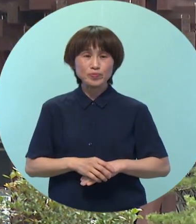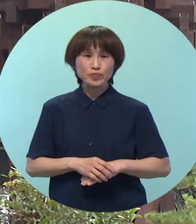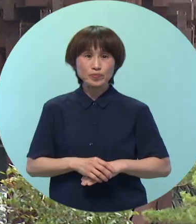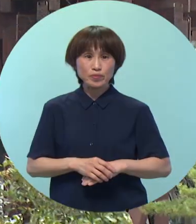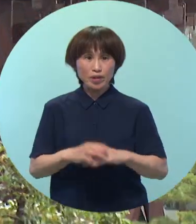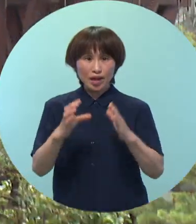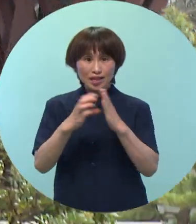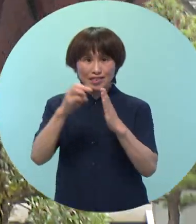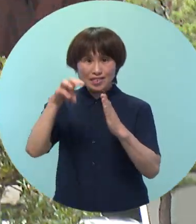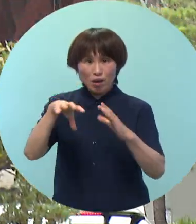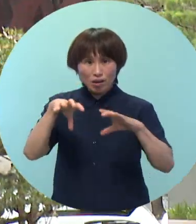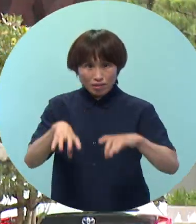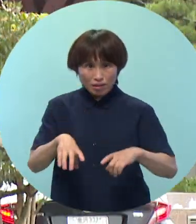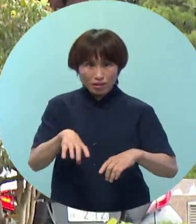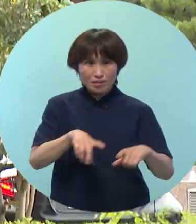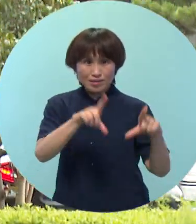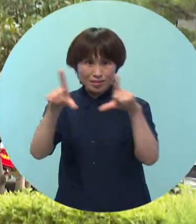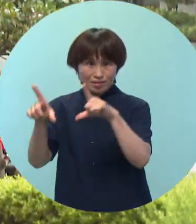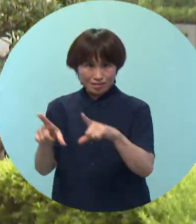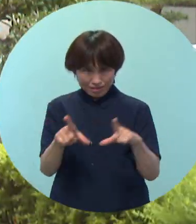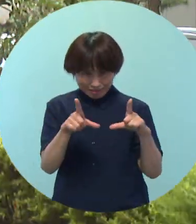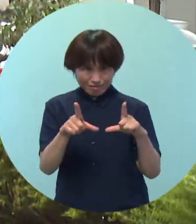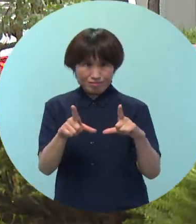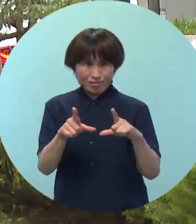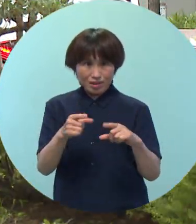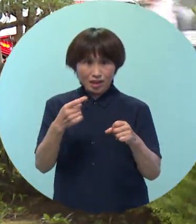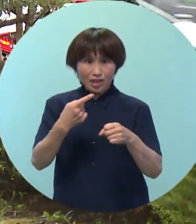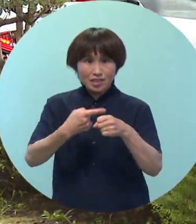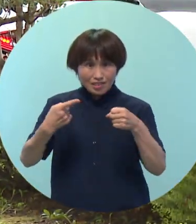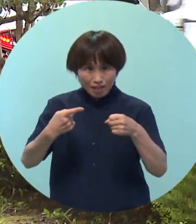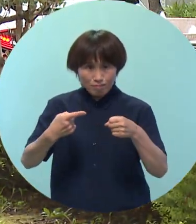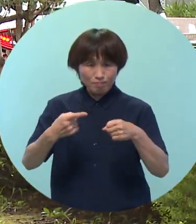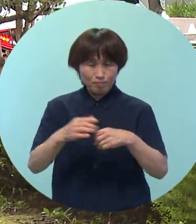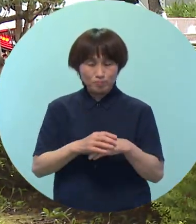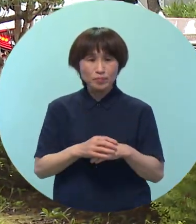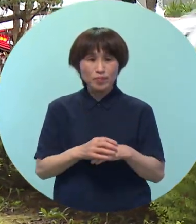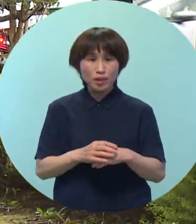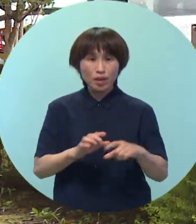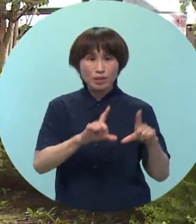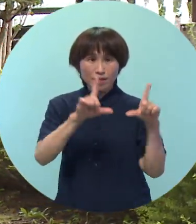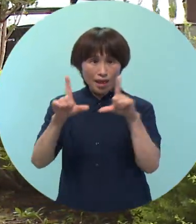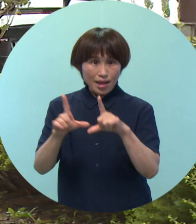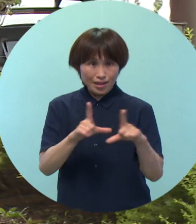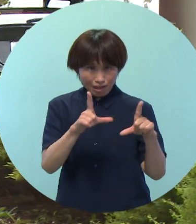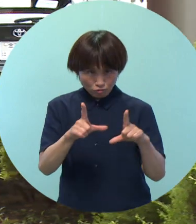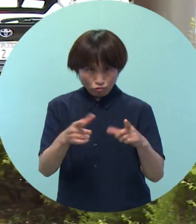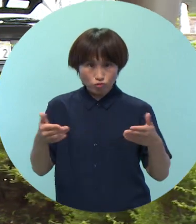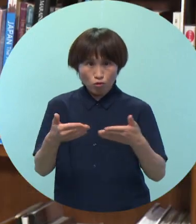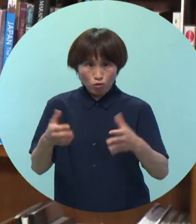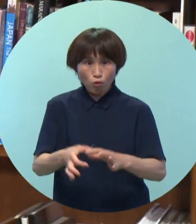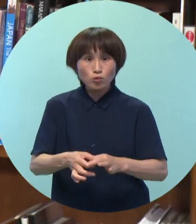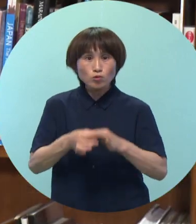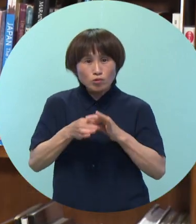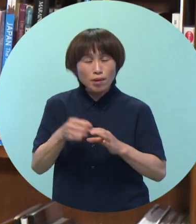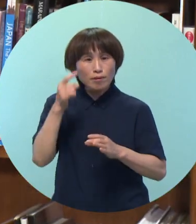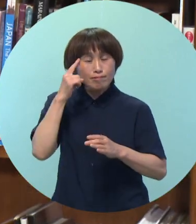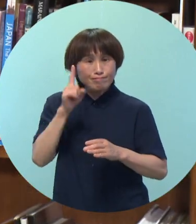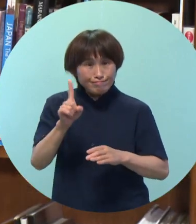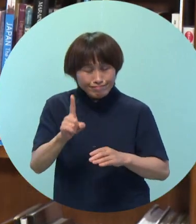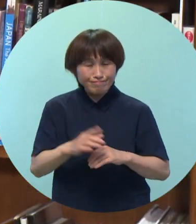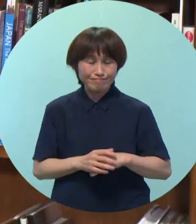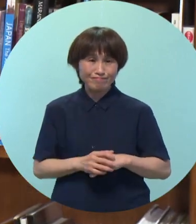石川で暮らして1年余り、生活や仕事を通じて感じたことは？ リオデジャ